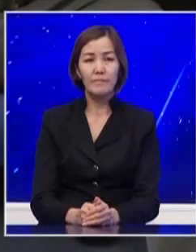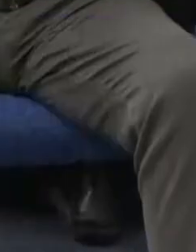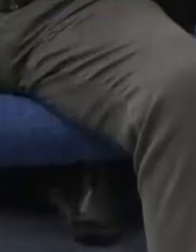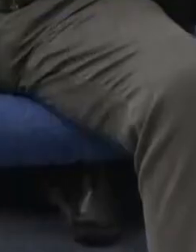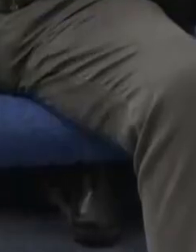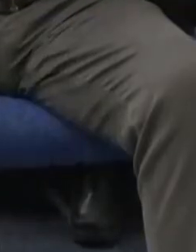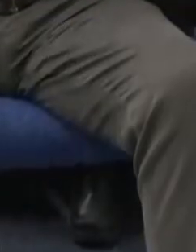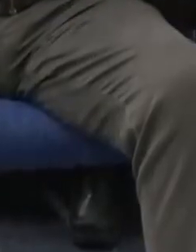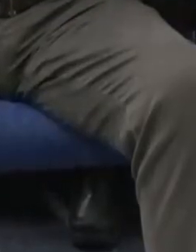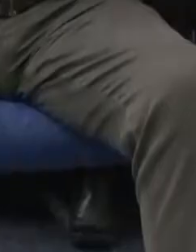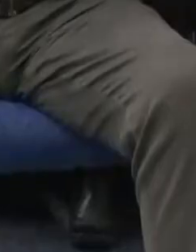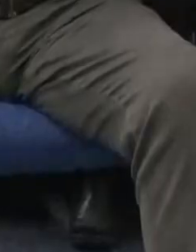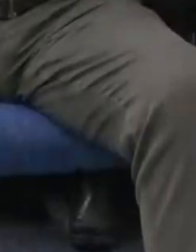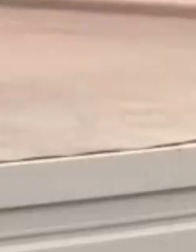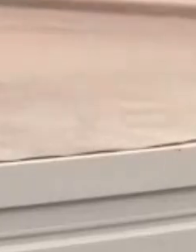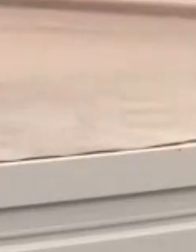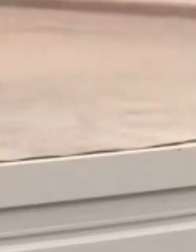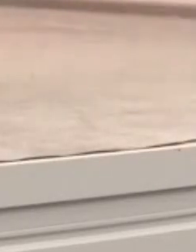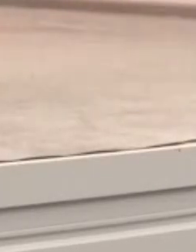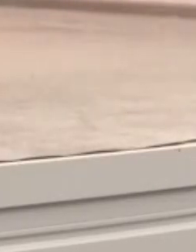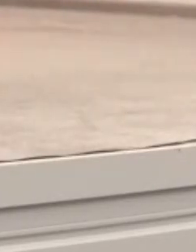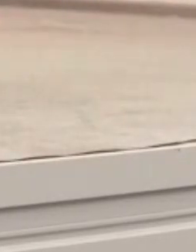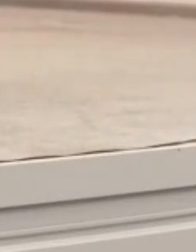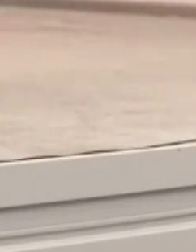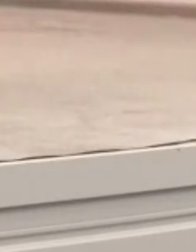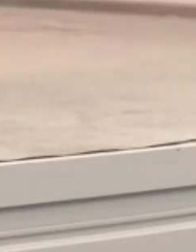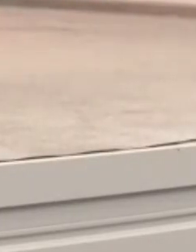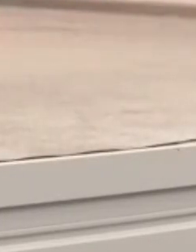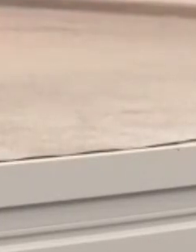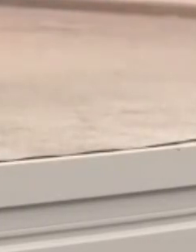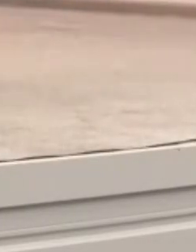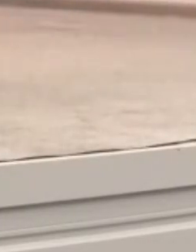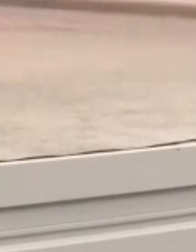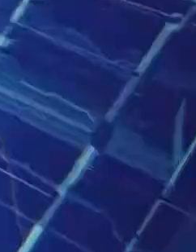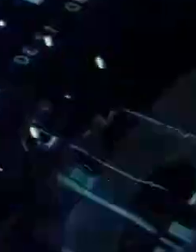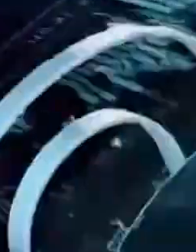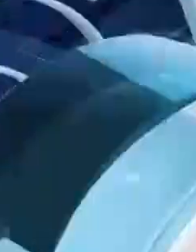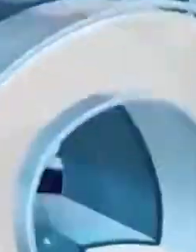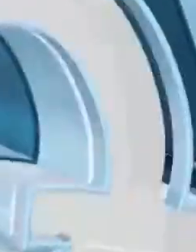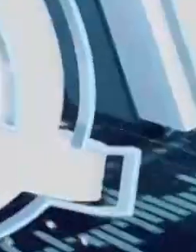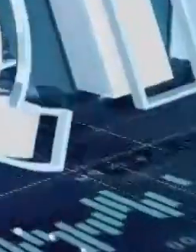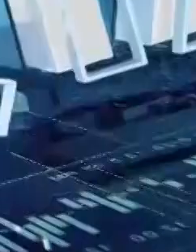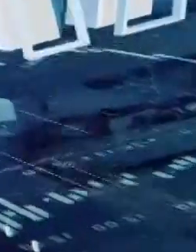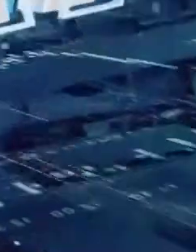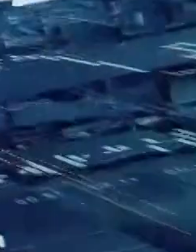Амина Құдайберген, Жайдарбек Нұрбек, Жетісу арнасы, Қонаев қаласынан.